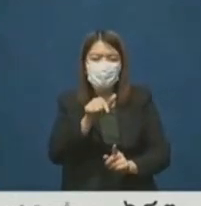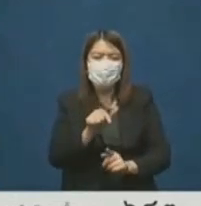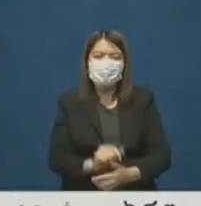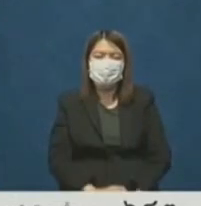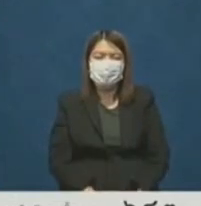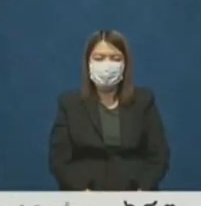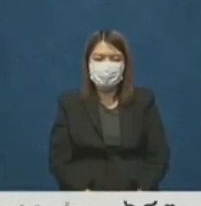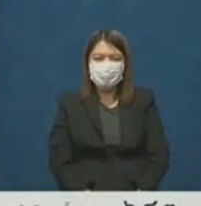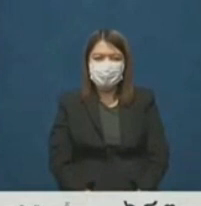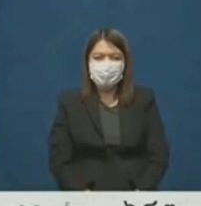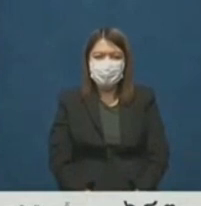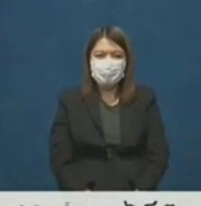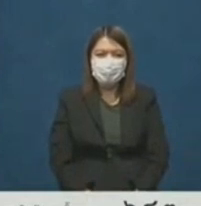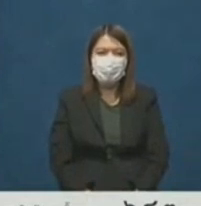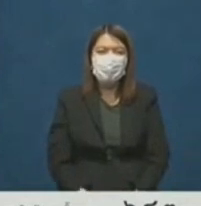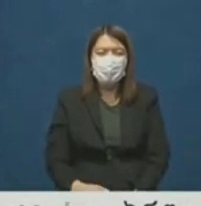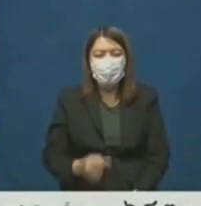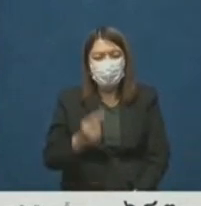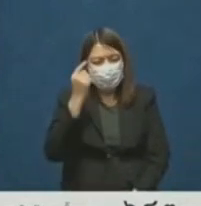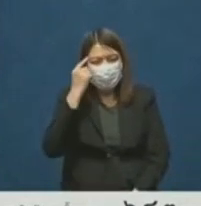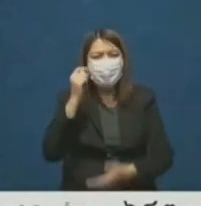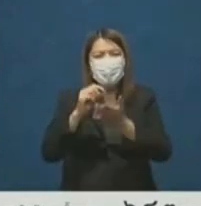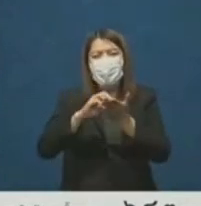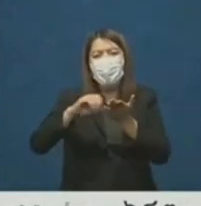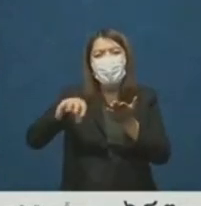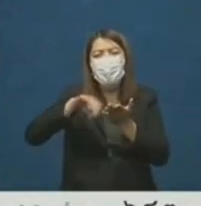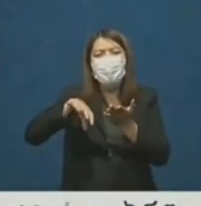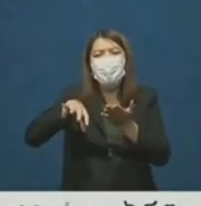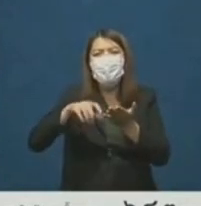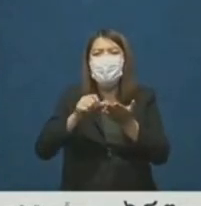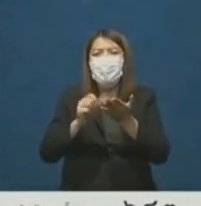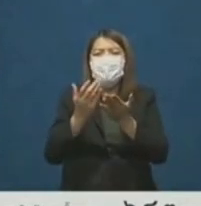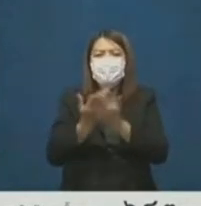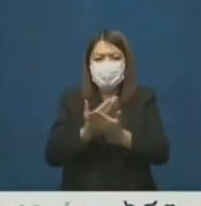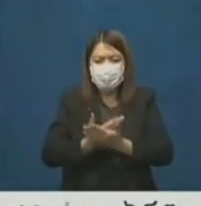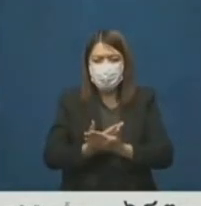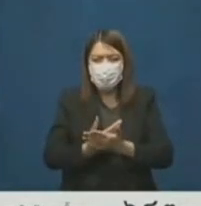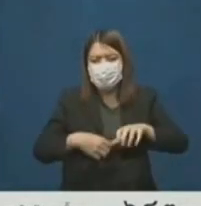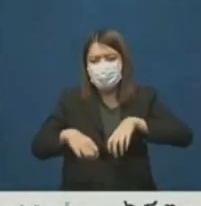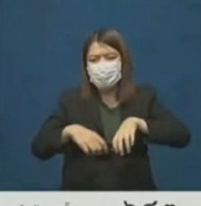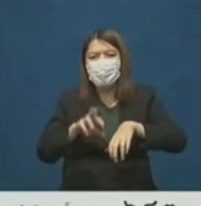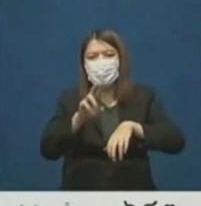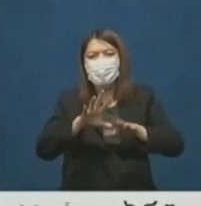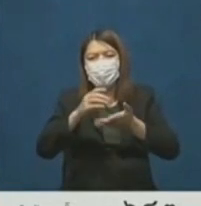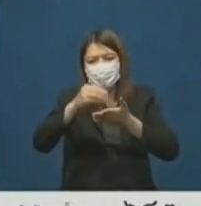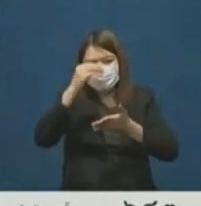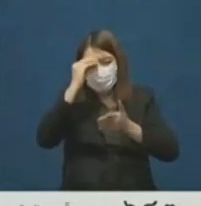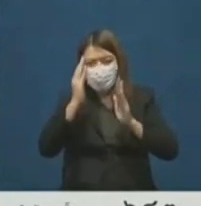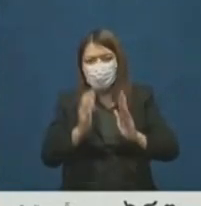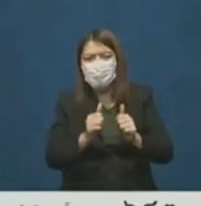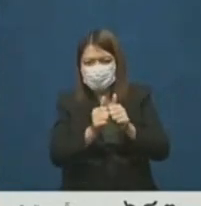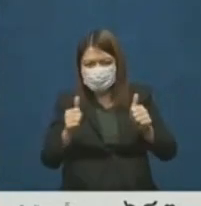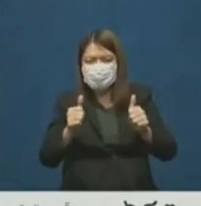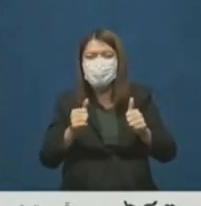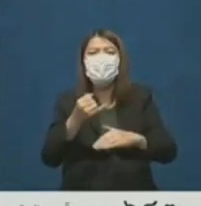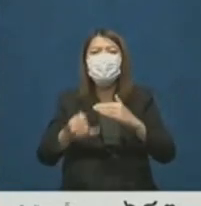ที่สุดมารวมกันไว้ที่มาตรานี้แล้วก็จริงๆแล้วผมคิดว่าท่านตัดออกให้หมดก็ได้นะครับแล้วก็เปลี่ยนเป็นแค่จัดระบบการศึกษาเพื่อให้เป็น